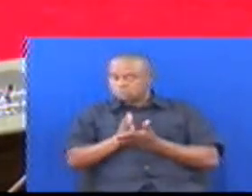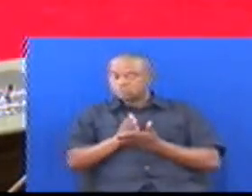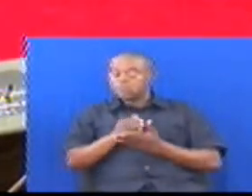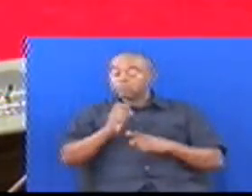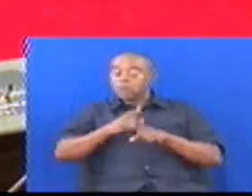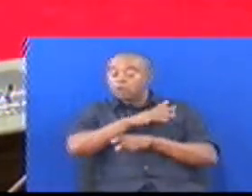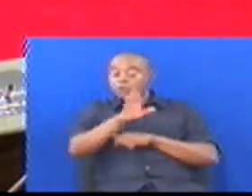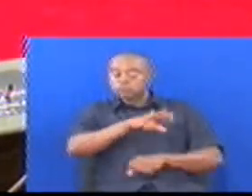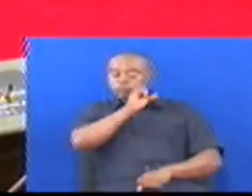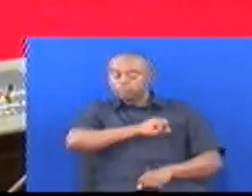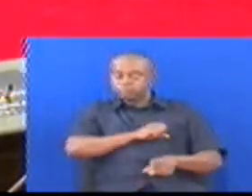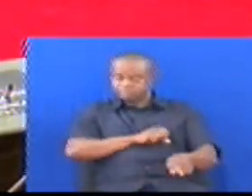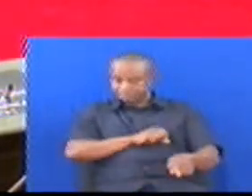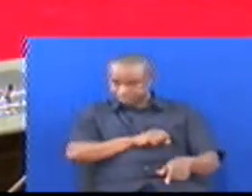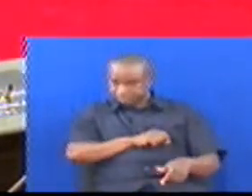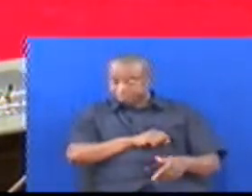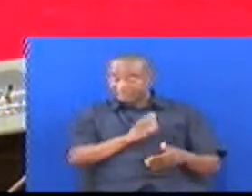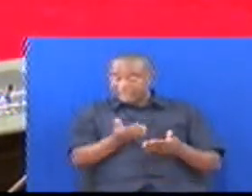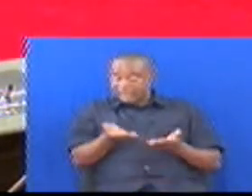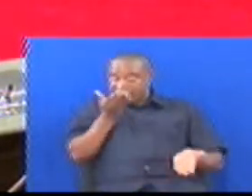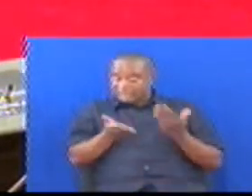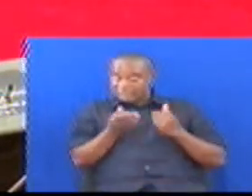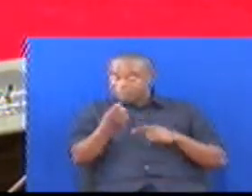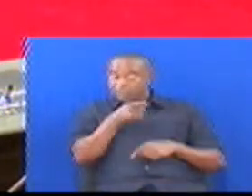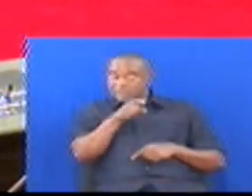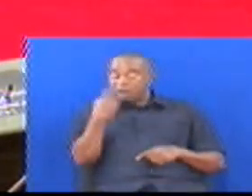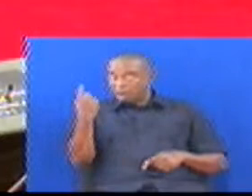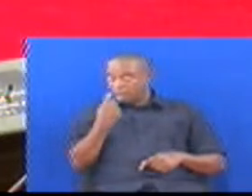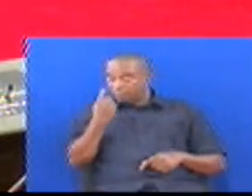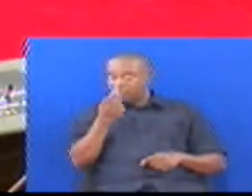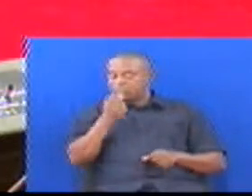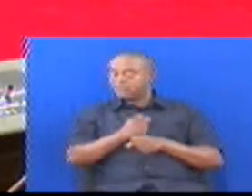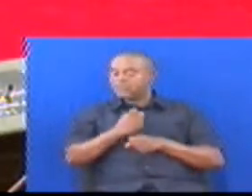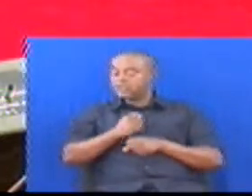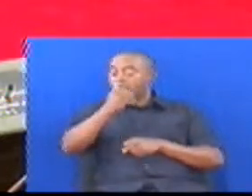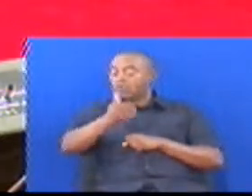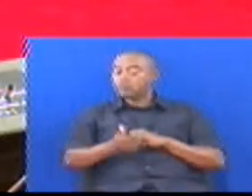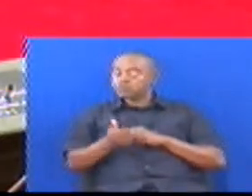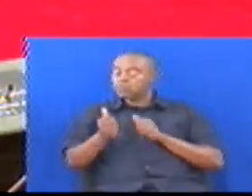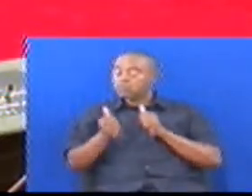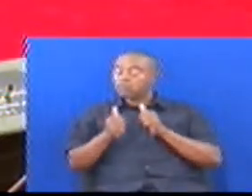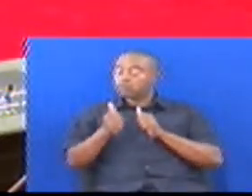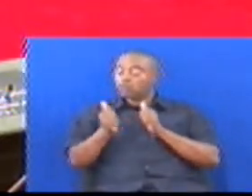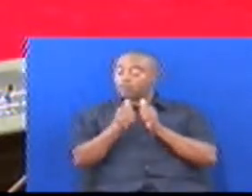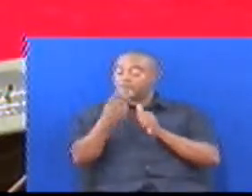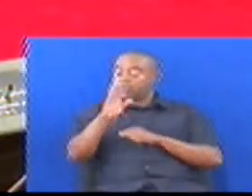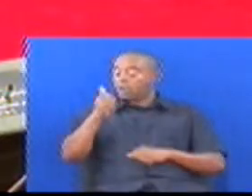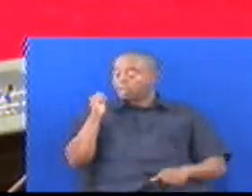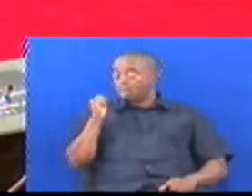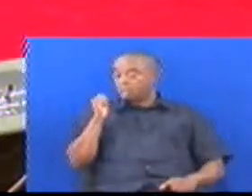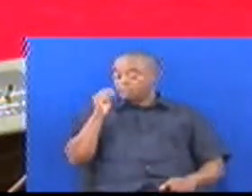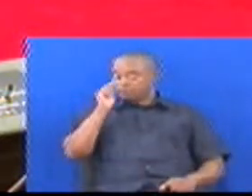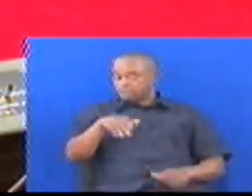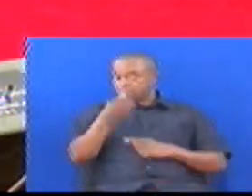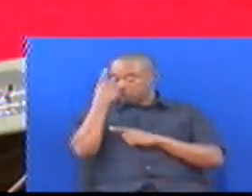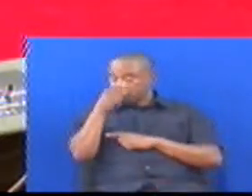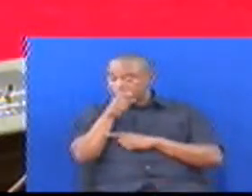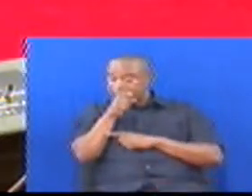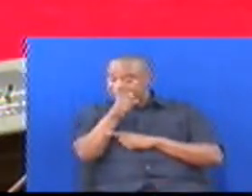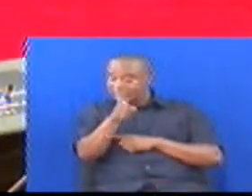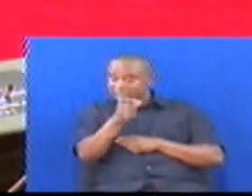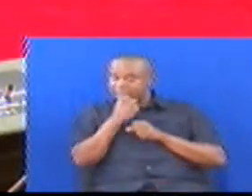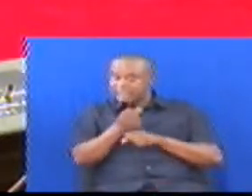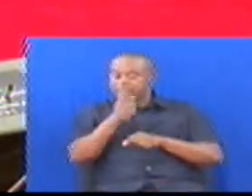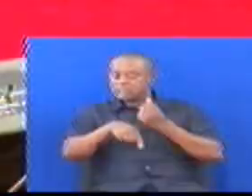muda wote. Tathmini ya uhimilivu wa deni la taifa iliyofanyika Disemba 2019 ilibainisha kuwa deni ni himilivu kwa